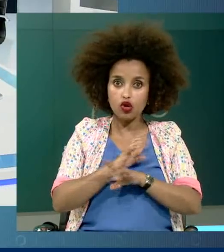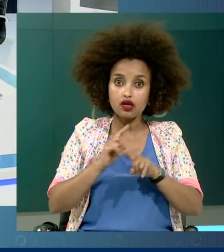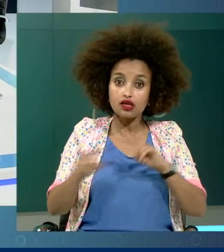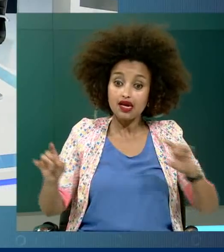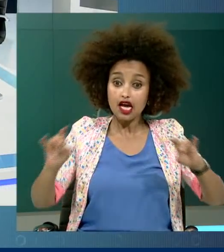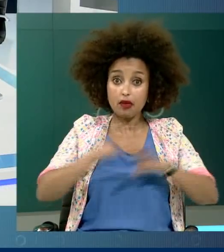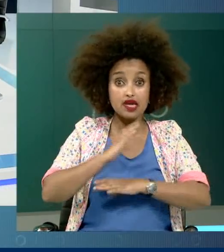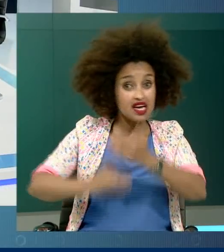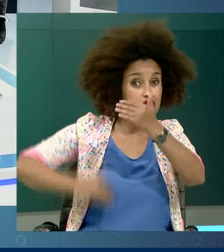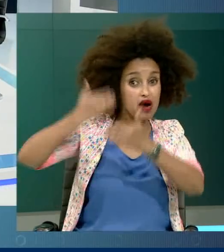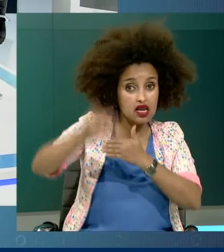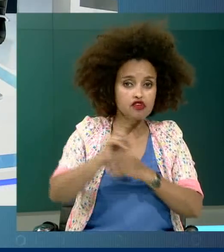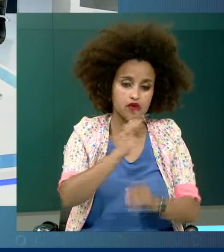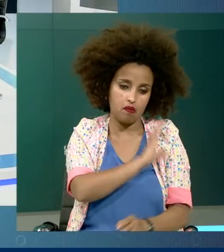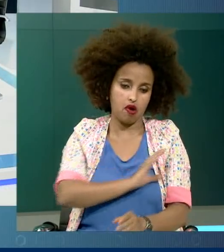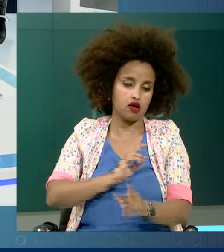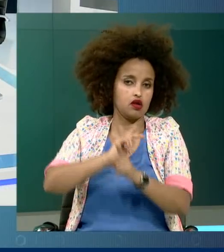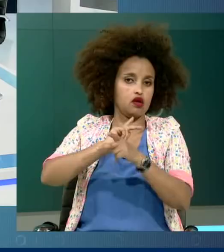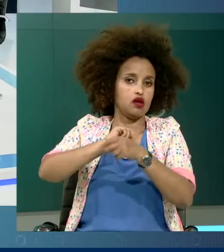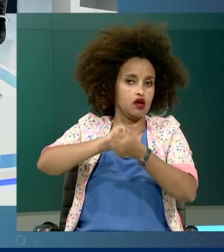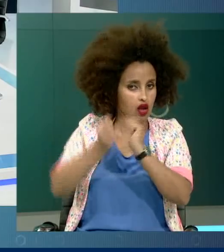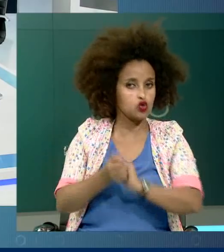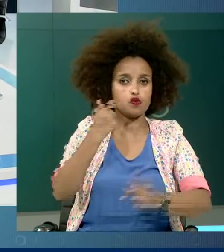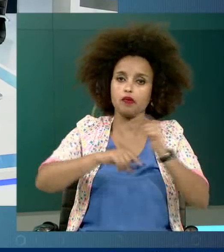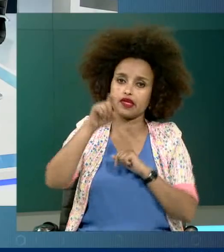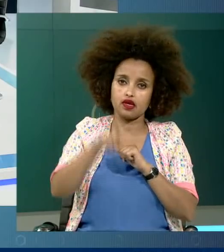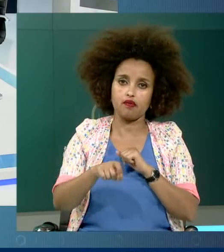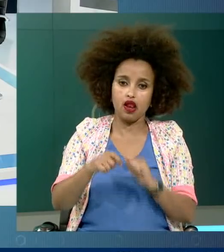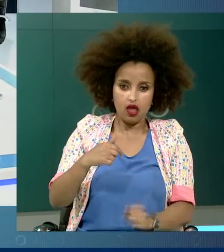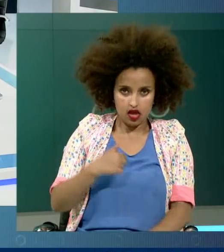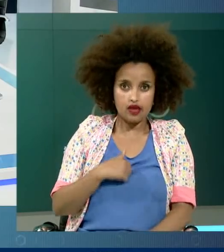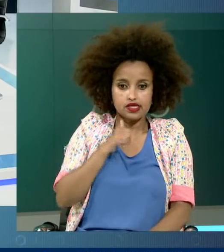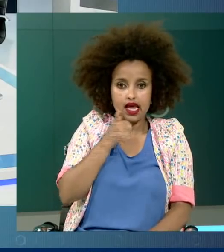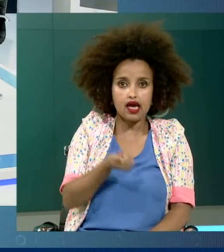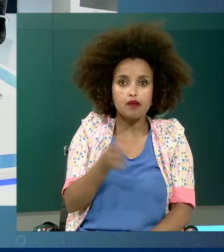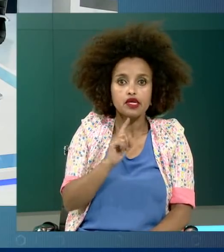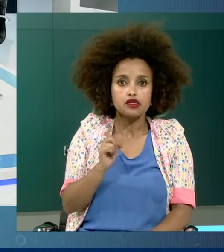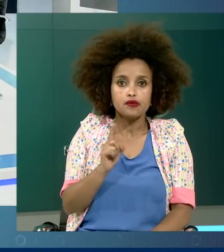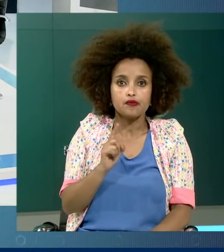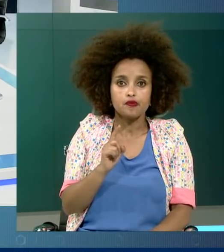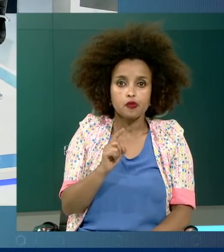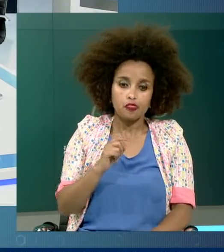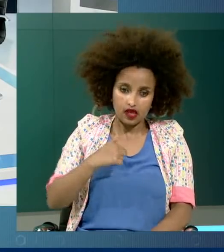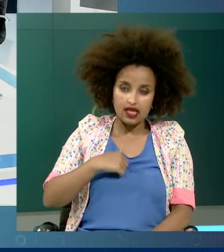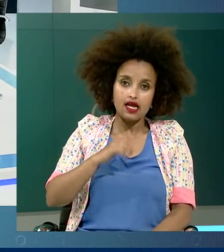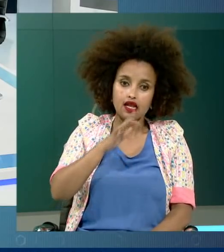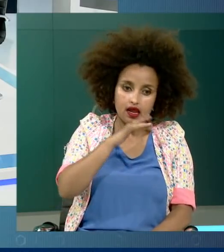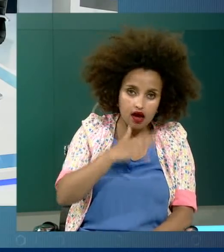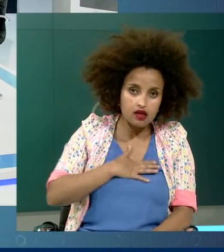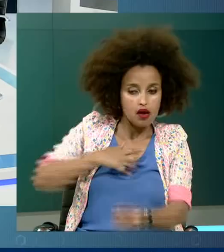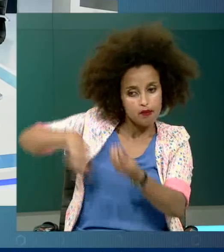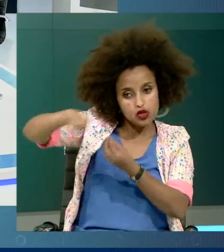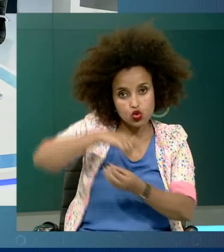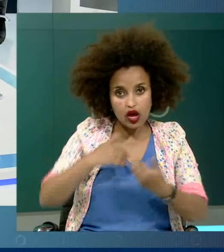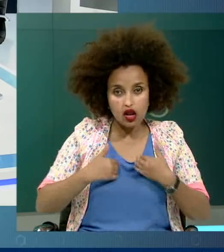የባህሪ ለውጥ ማምጣት መቻል አለብኝ። አሀ እኔስ በሆን ነገር እኔ ስለ ቤተሰብ እኔ ስለ እናቴ ለእህቴ ለወንድሜ በዙሬ ለለሶች